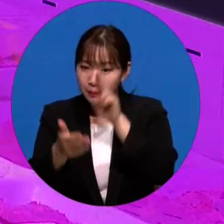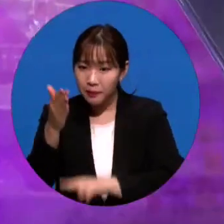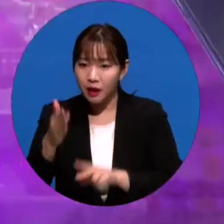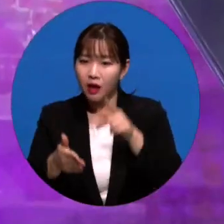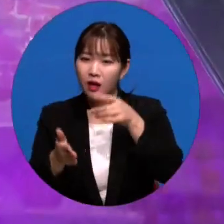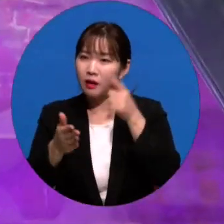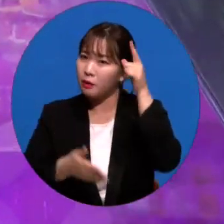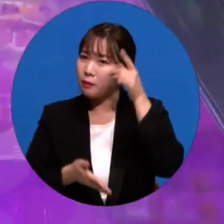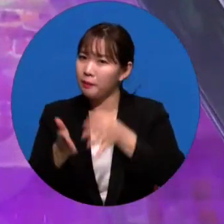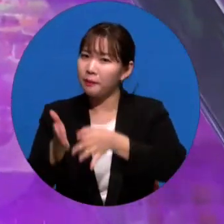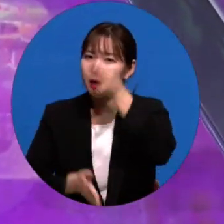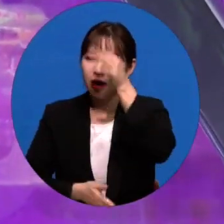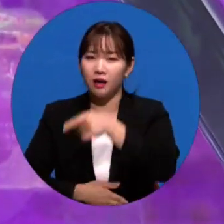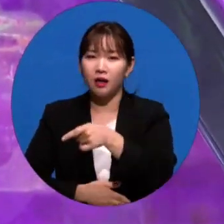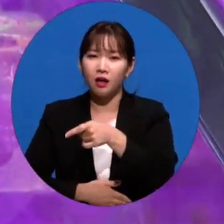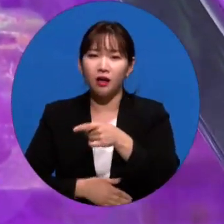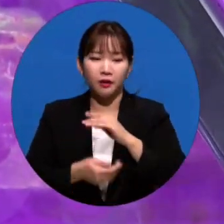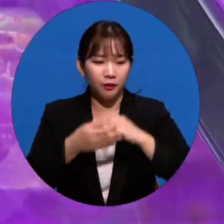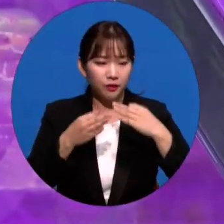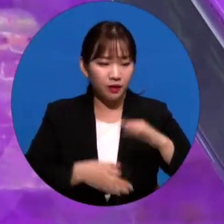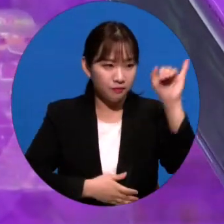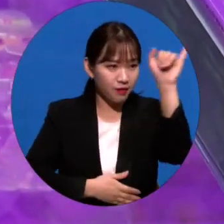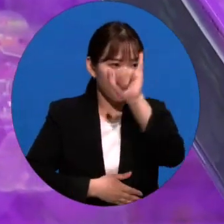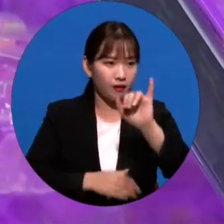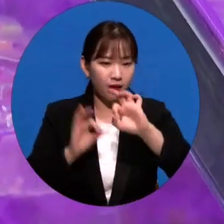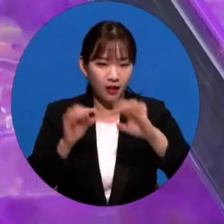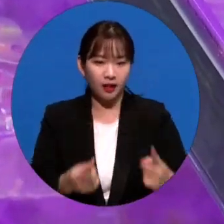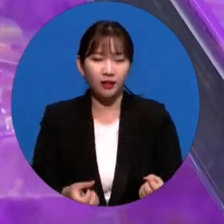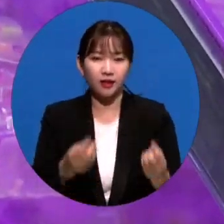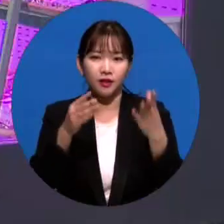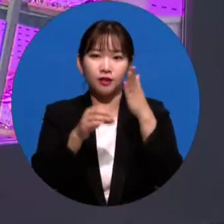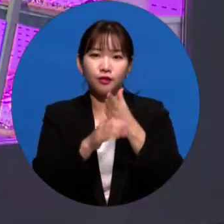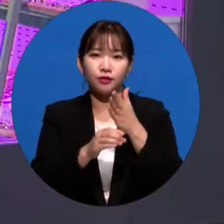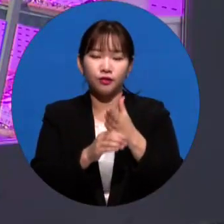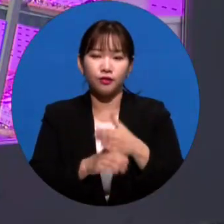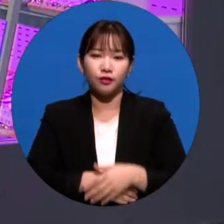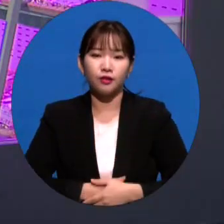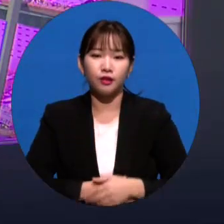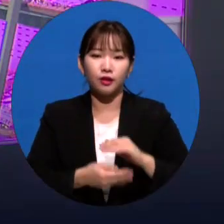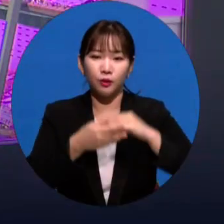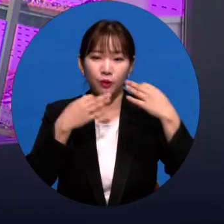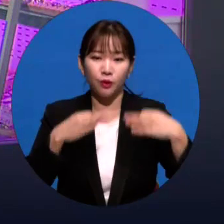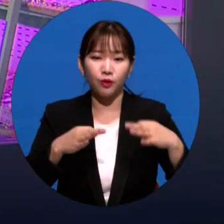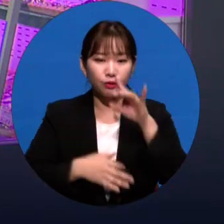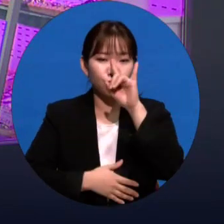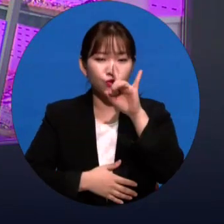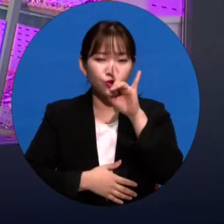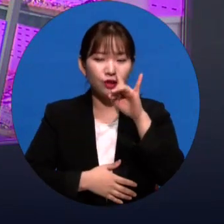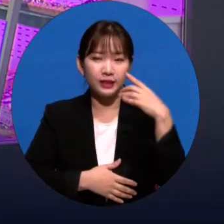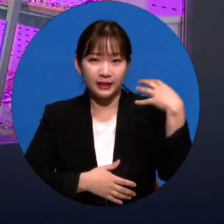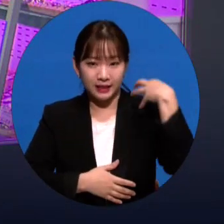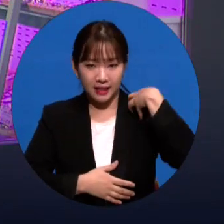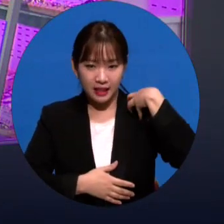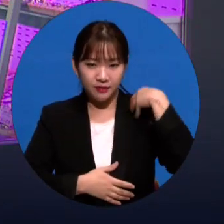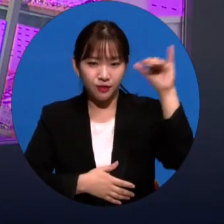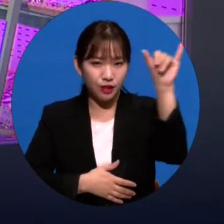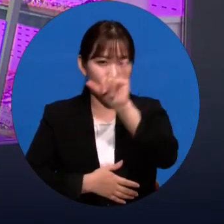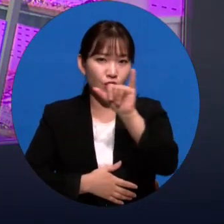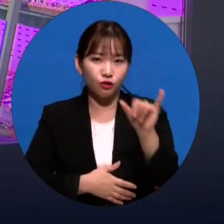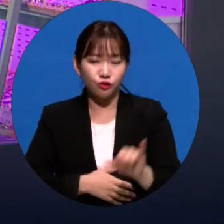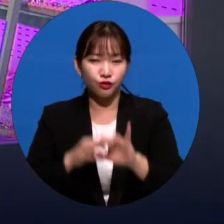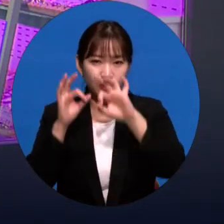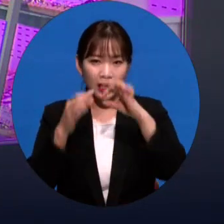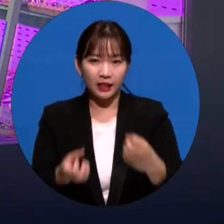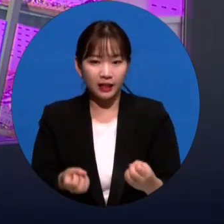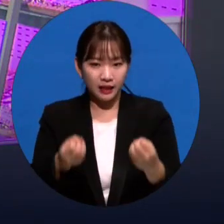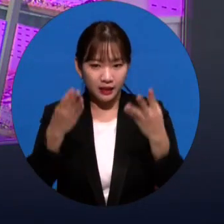가운데 농협이 전국적인 할인 행사를 하고 있습니다. 농협 주관으로 전국 단위 그 할인